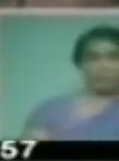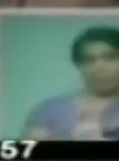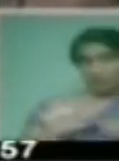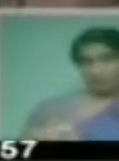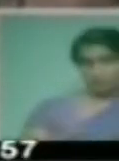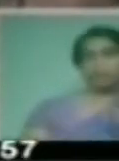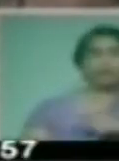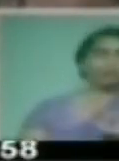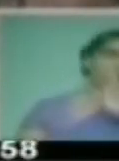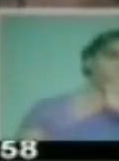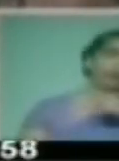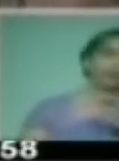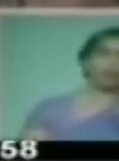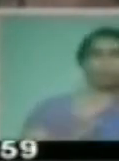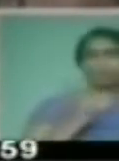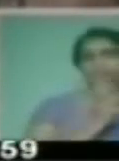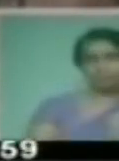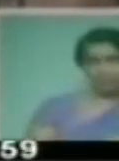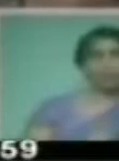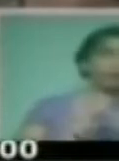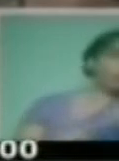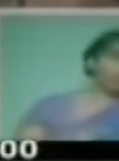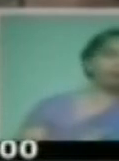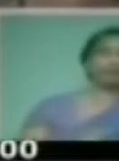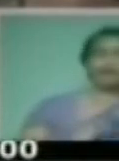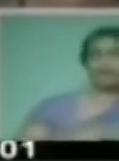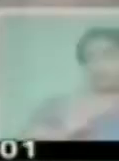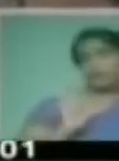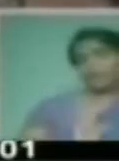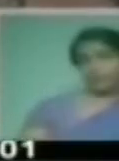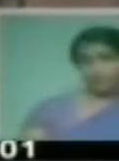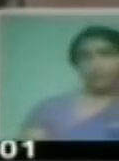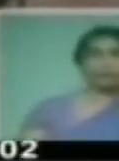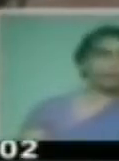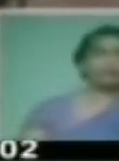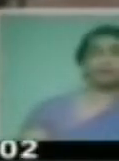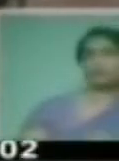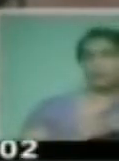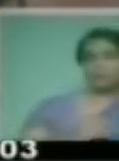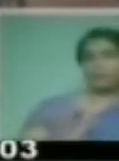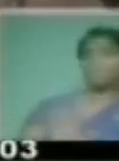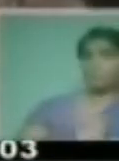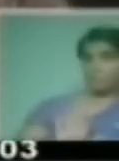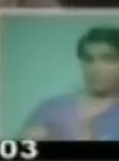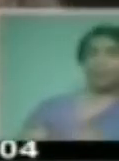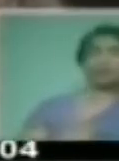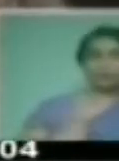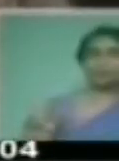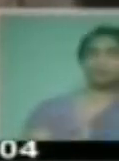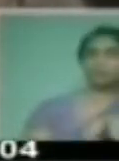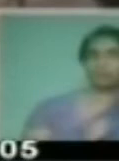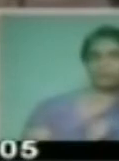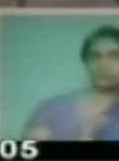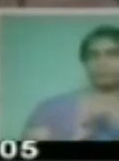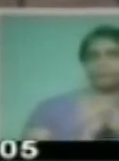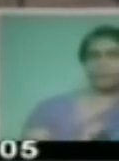சுமத்தின. இவரிடத்தின் 2வது காலாண்டில் சில அரசு நிறுவனங்கள் பெருமளவு நட்டமடைந்துள்ளன. இலங்கை பெட்ரோலிய கூட்டுத்தாபனம்